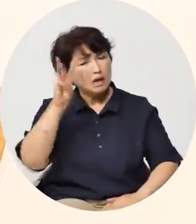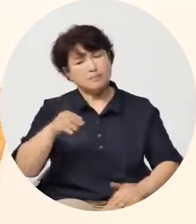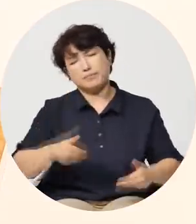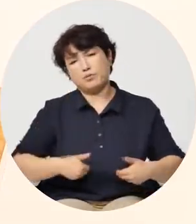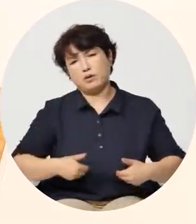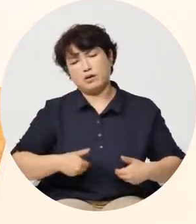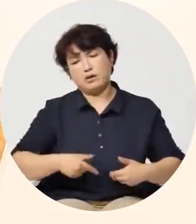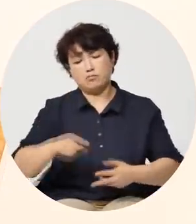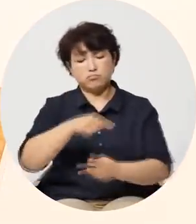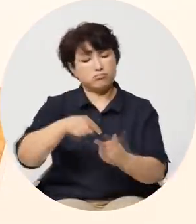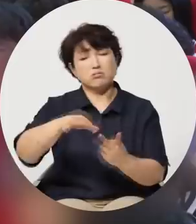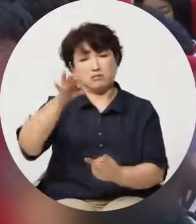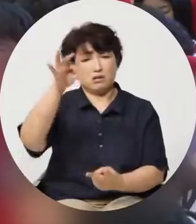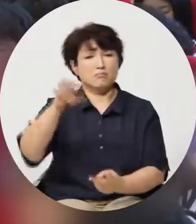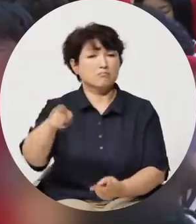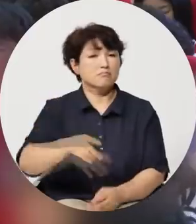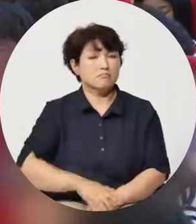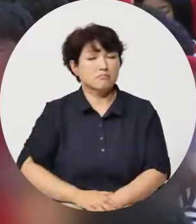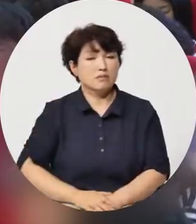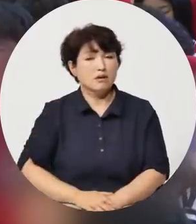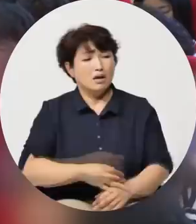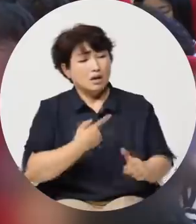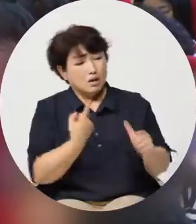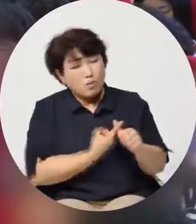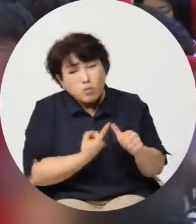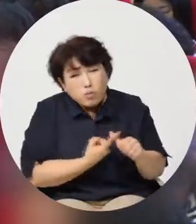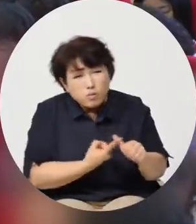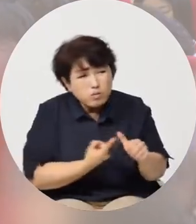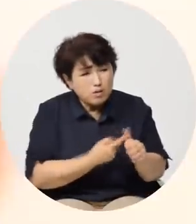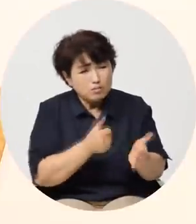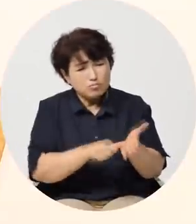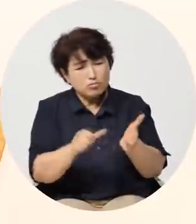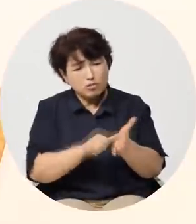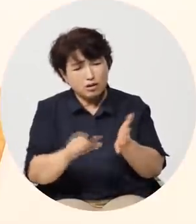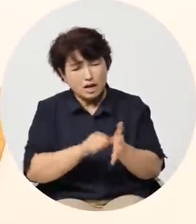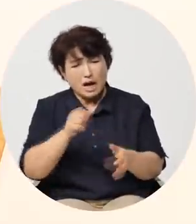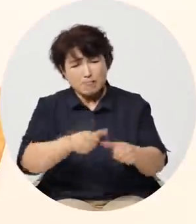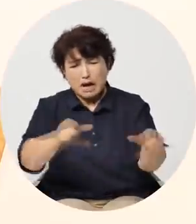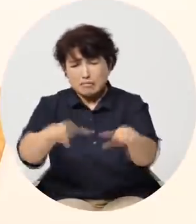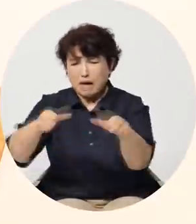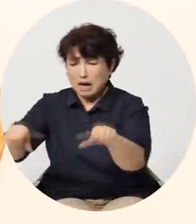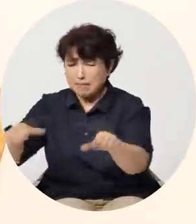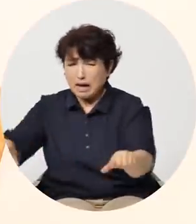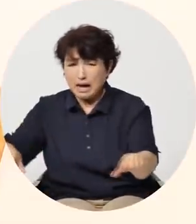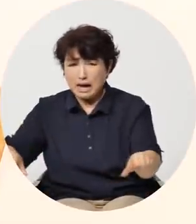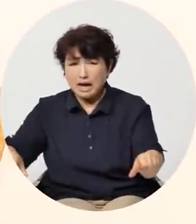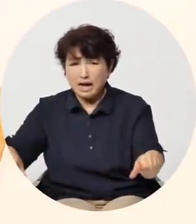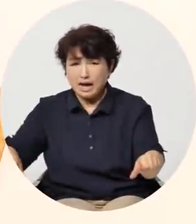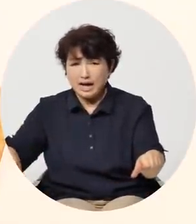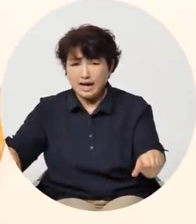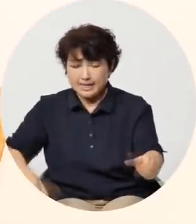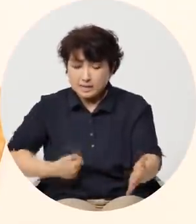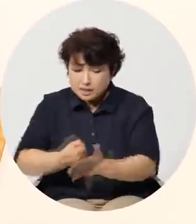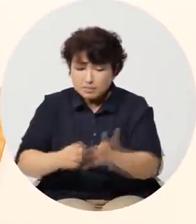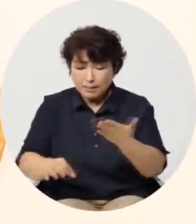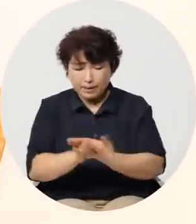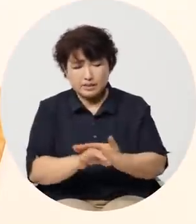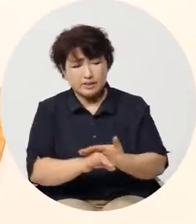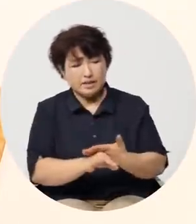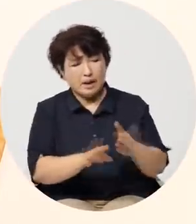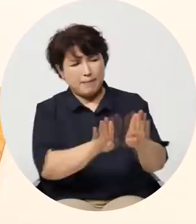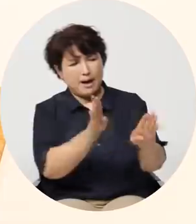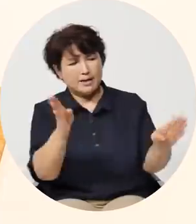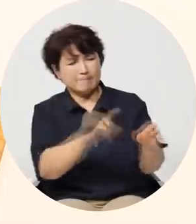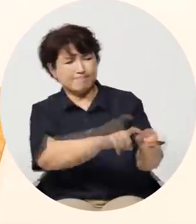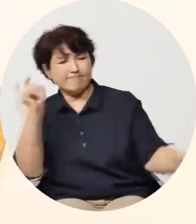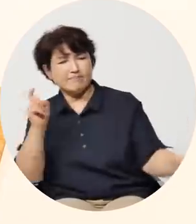선택이란 말이에요. 네. 이제 요거도 먹고 이제 물건 깨질 각오를 하면 이제 방문을 따고 들어가가지고 이제